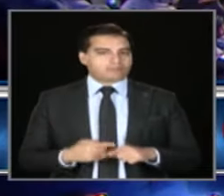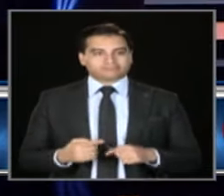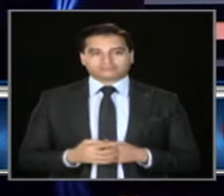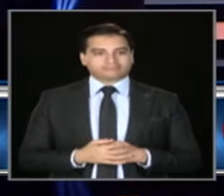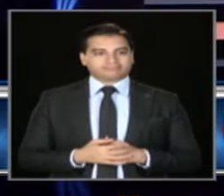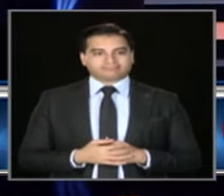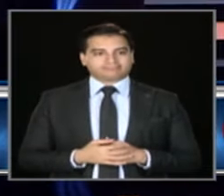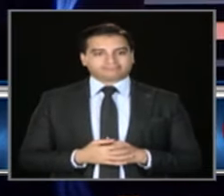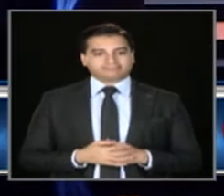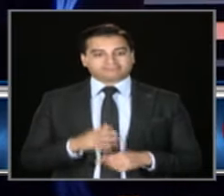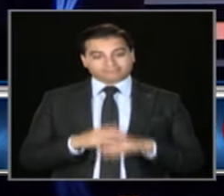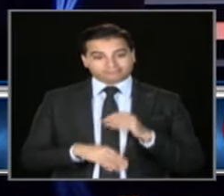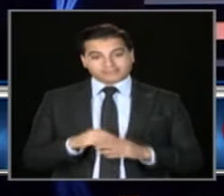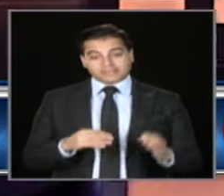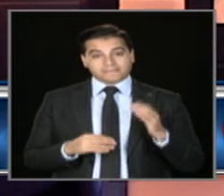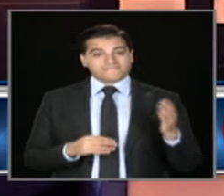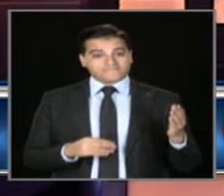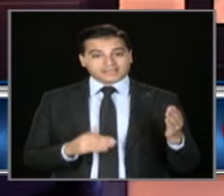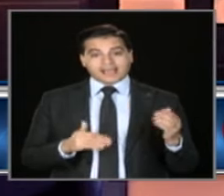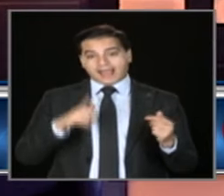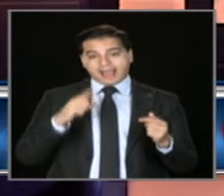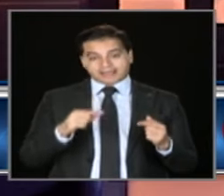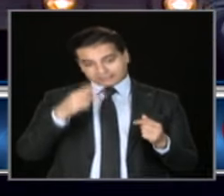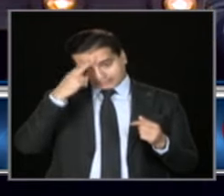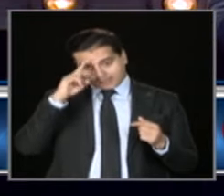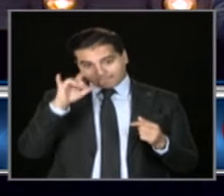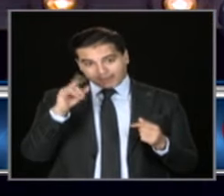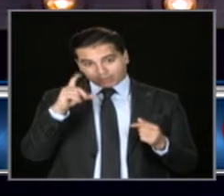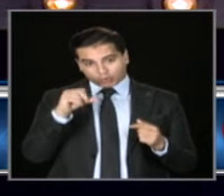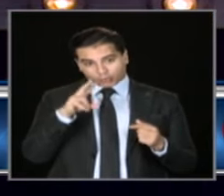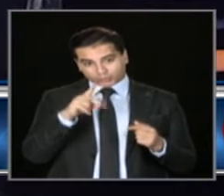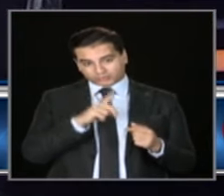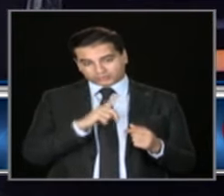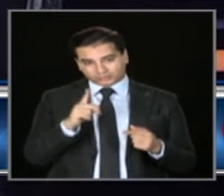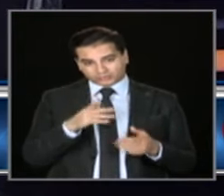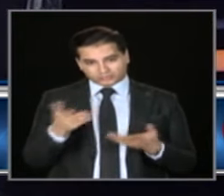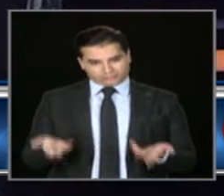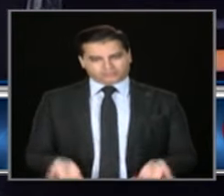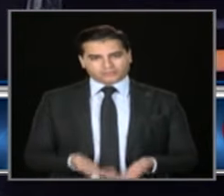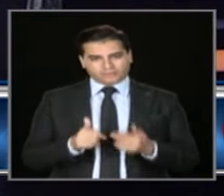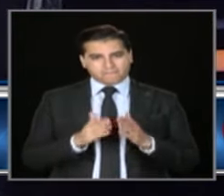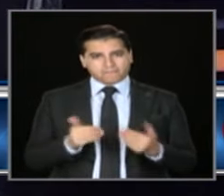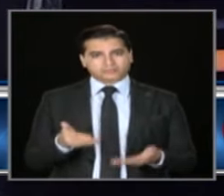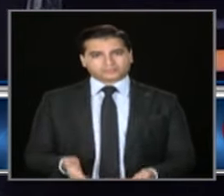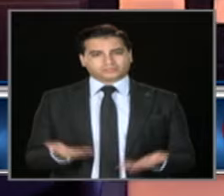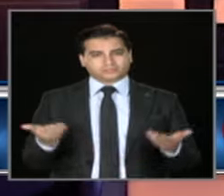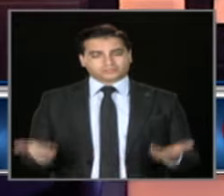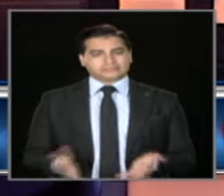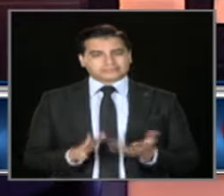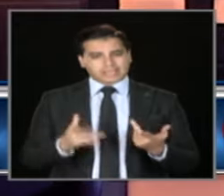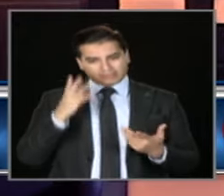خاطئه في اجابه خالد بيروت ازاي بعدتوا عن مصر ايوه والله العظيم قلتلك